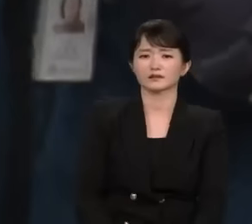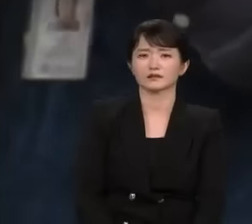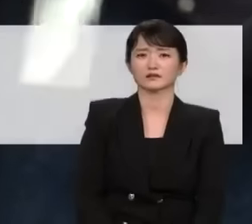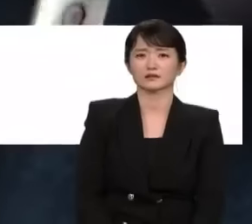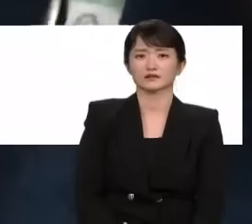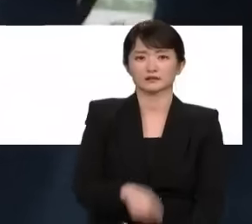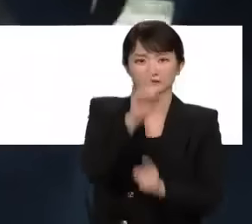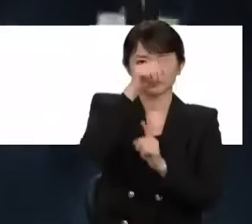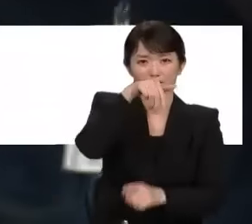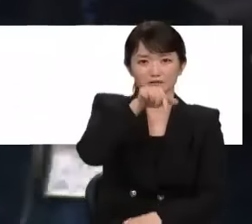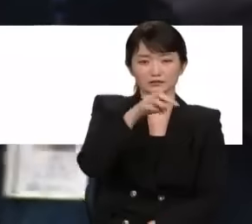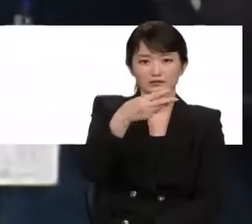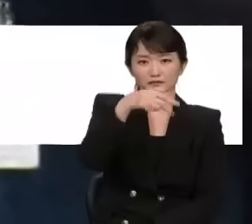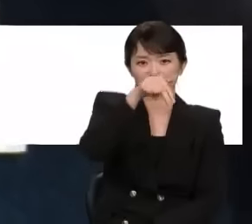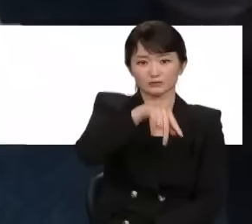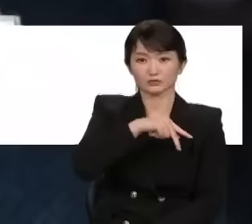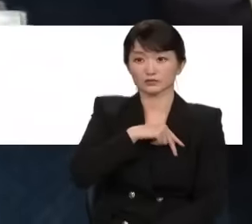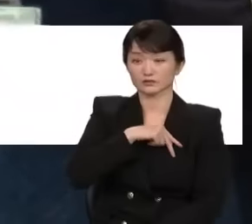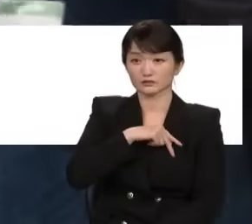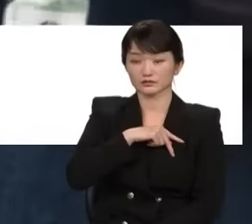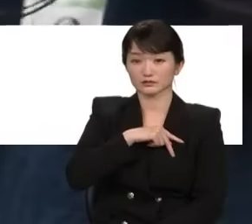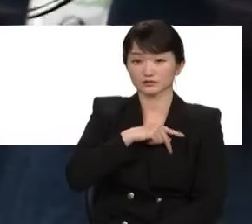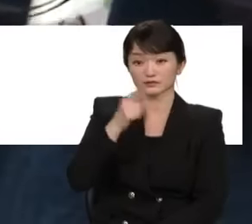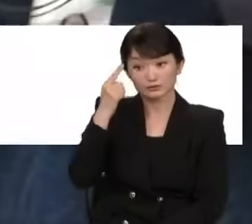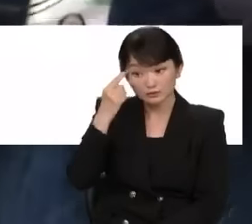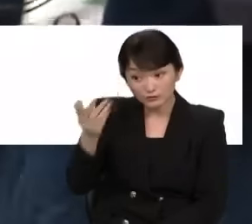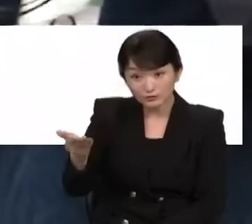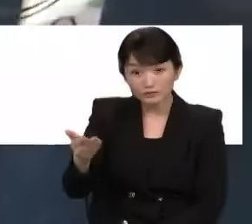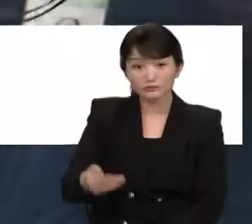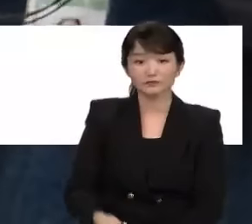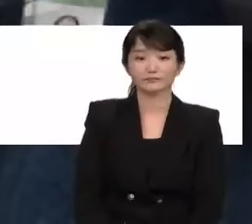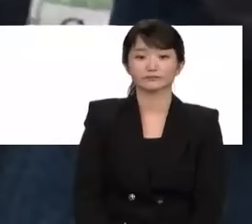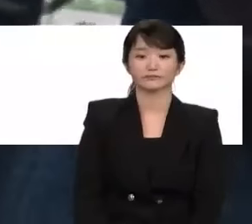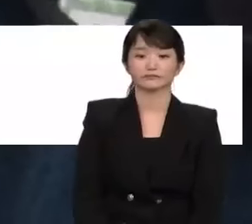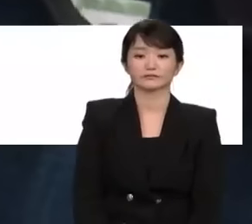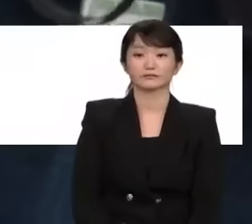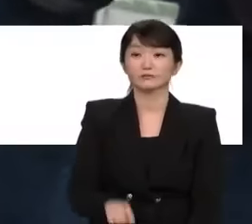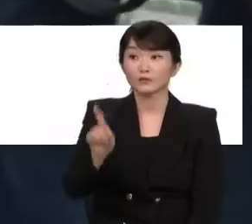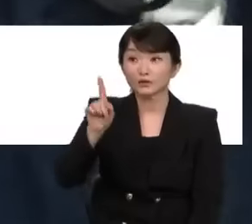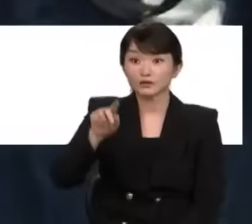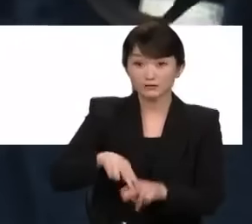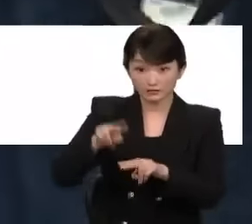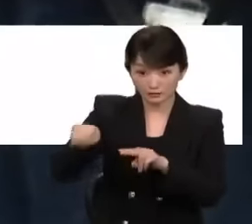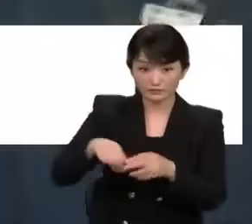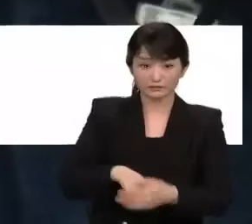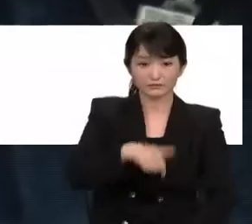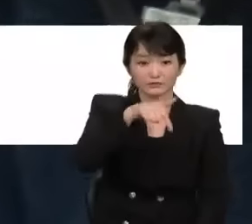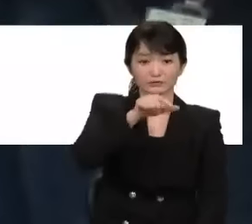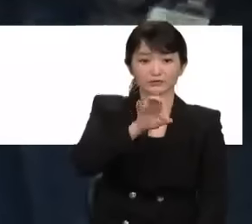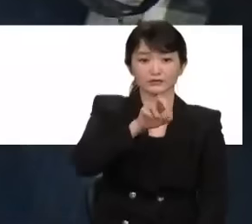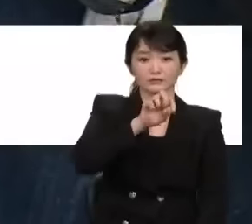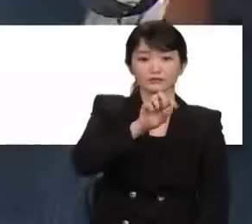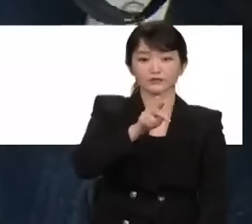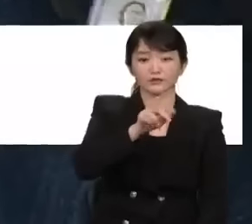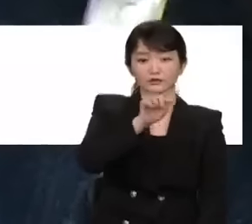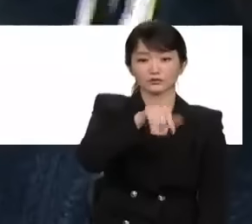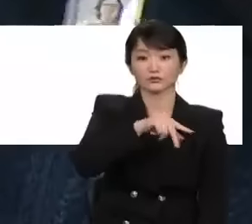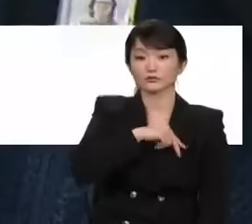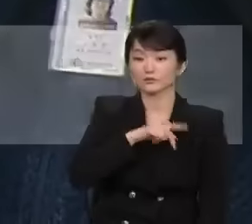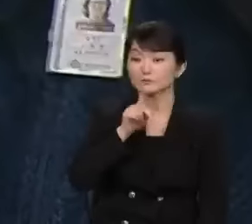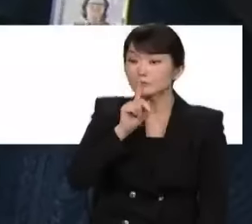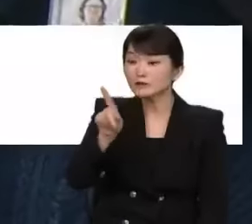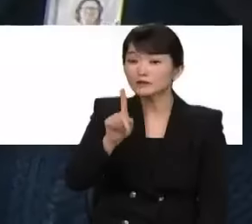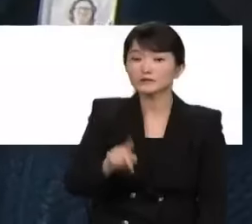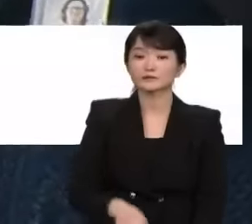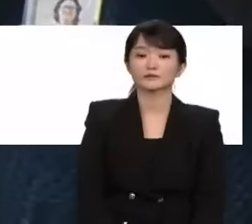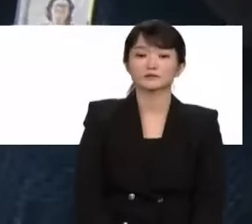이철규 의원님 말씀하세요. 뭐라고요? 이철규 의원 말씀하세요. 강명구 의원 말씀하세요. 물을